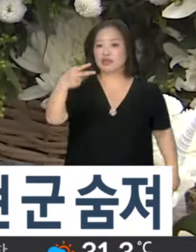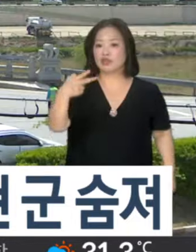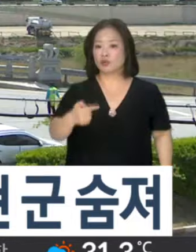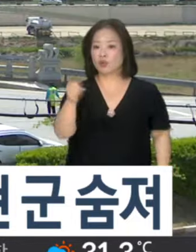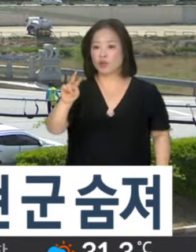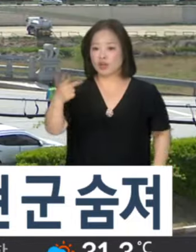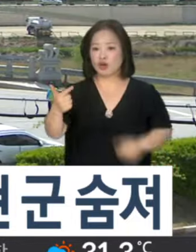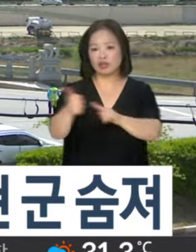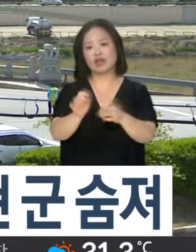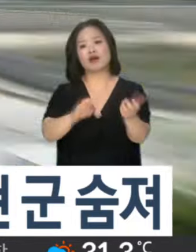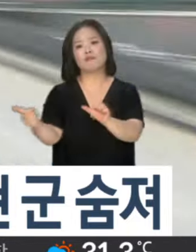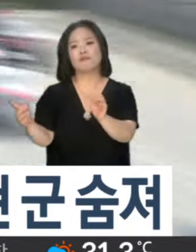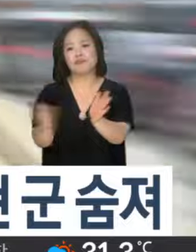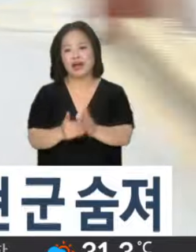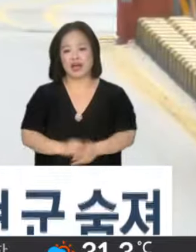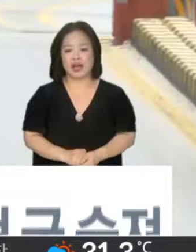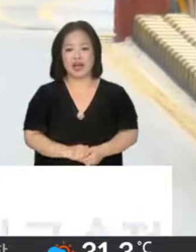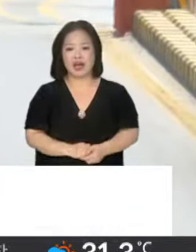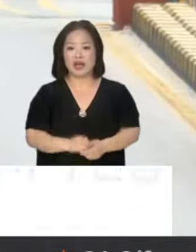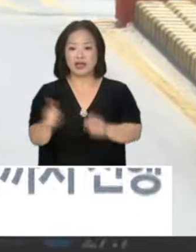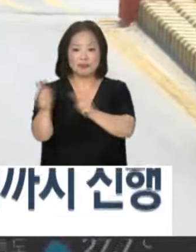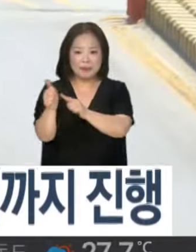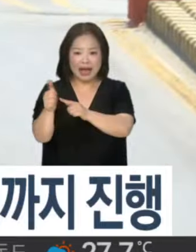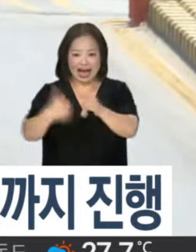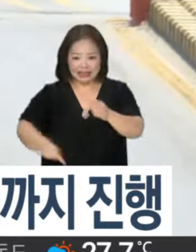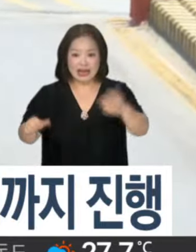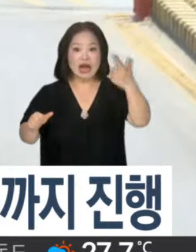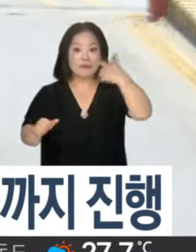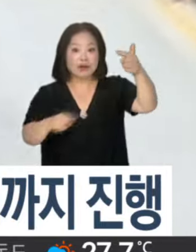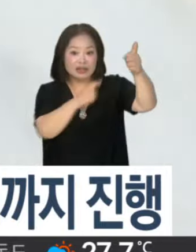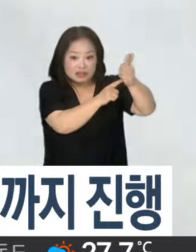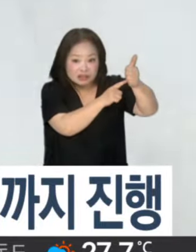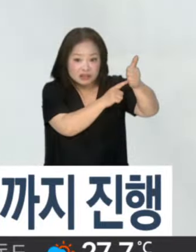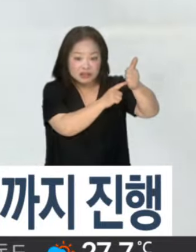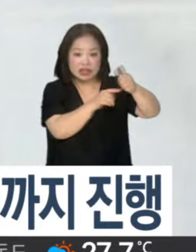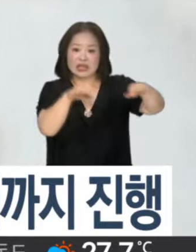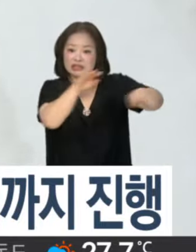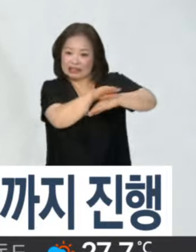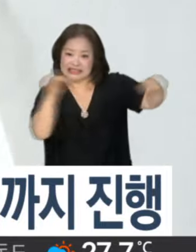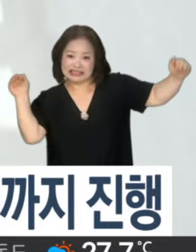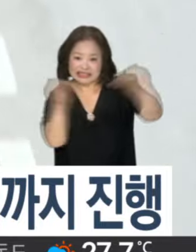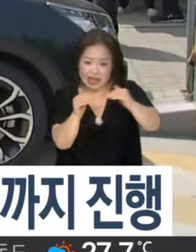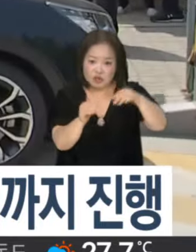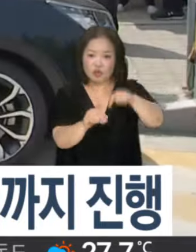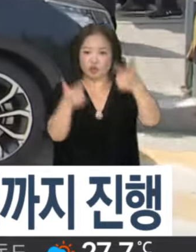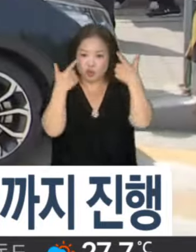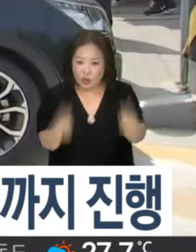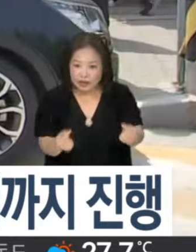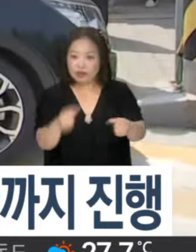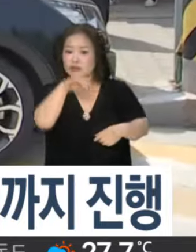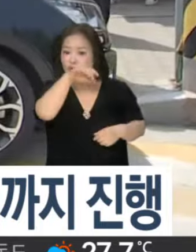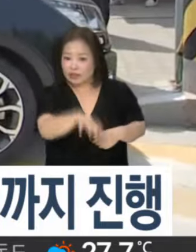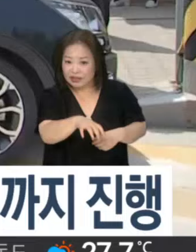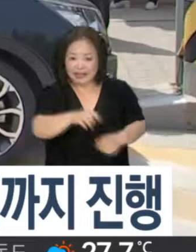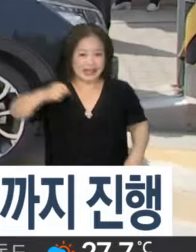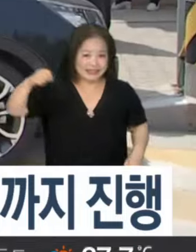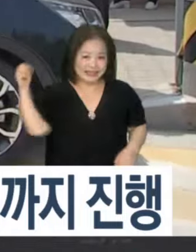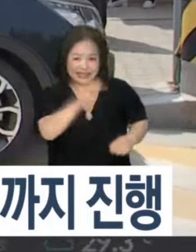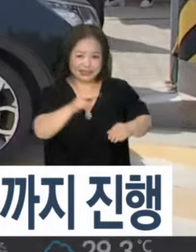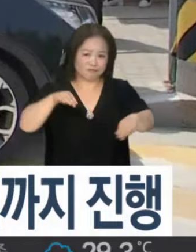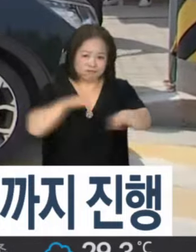떠났습니다 사고직후 도연이 아빠는 국내에서 처음으로 사고 차량과 동일 기종으로 같은 장소에서 제연